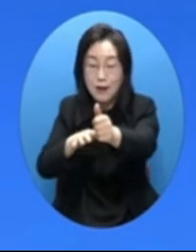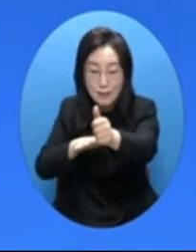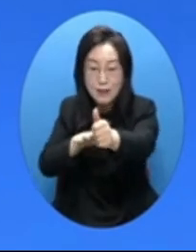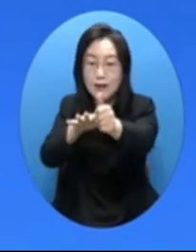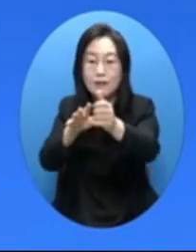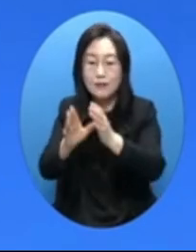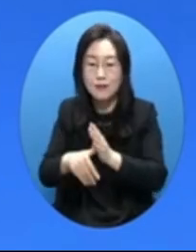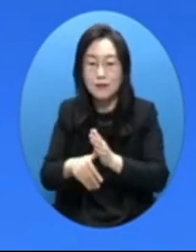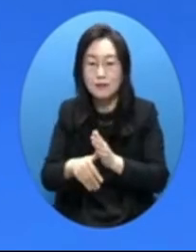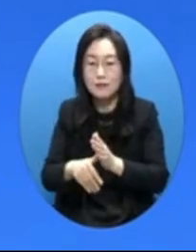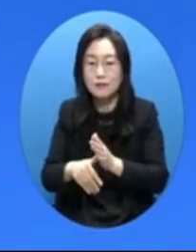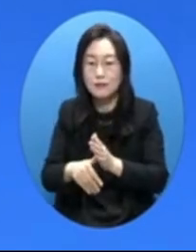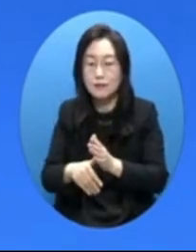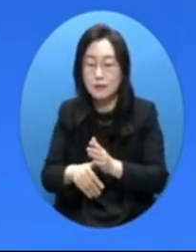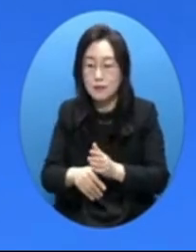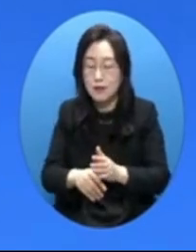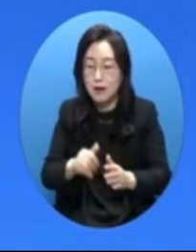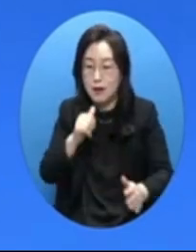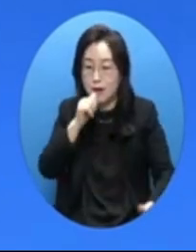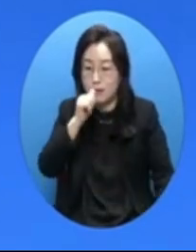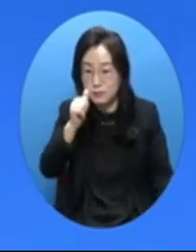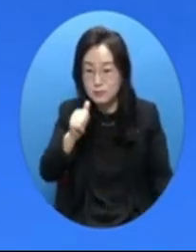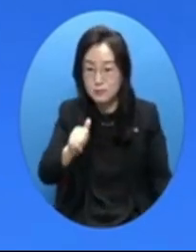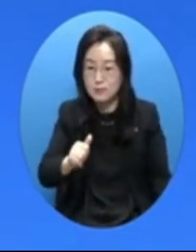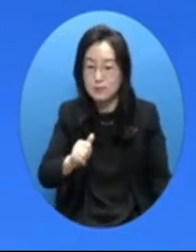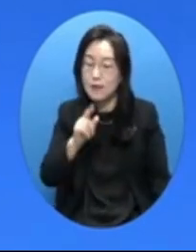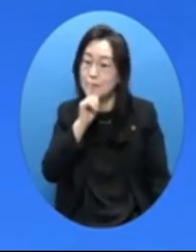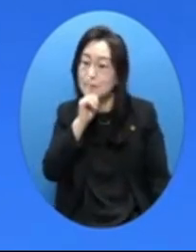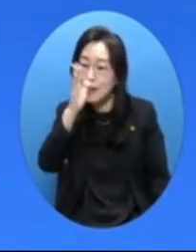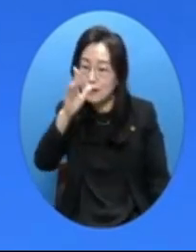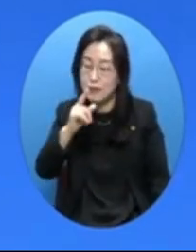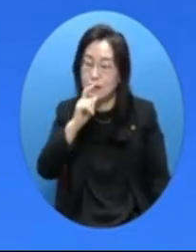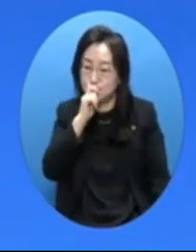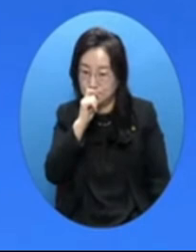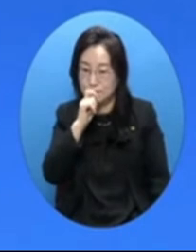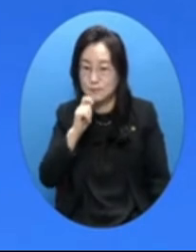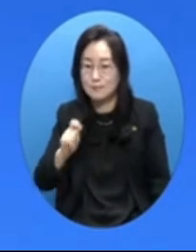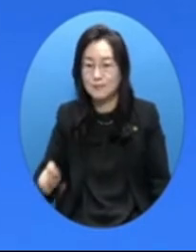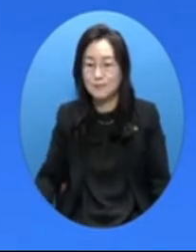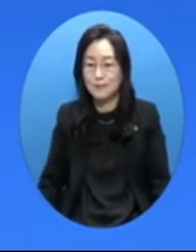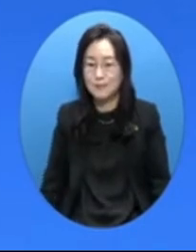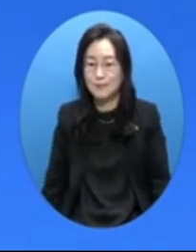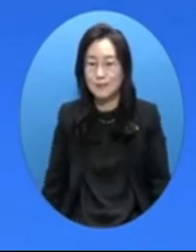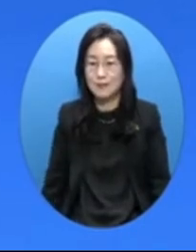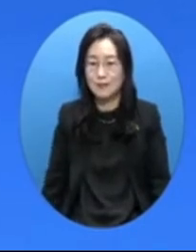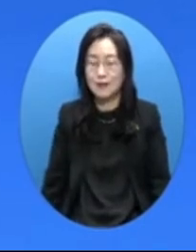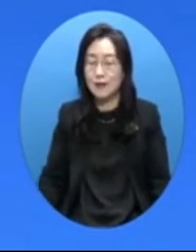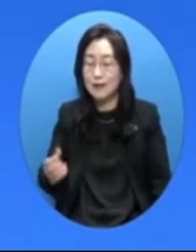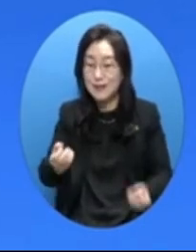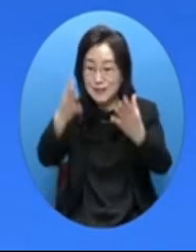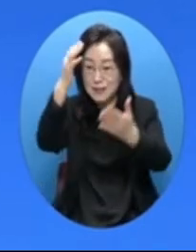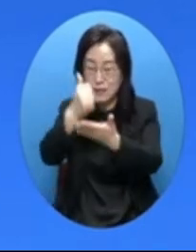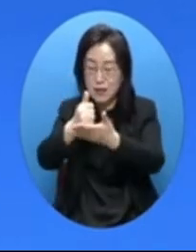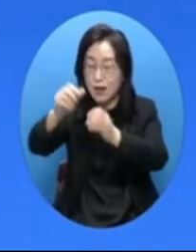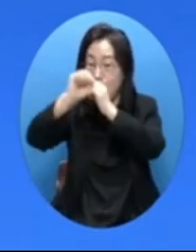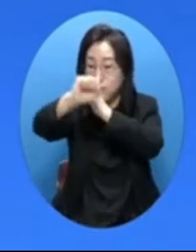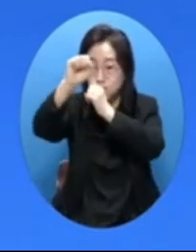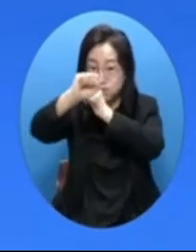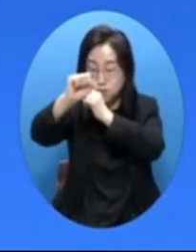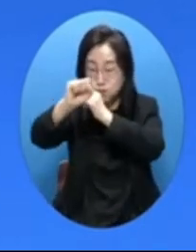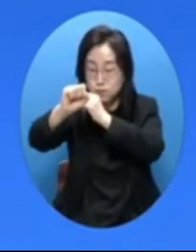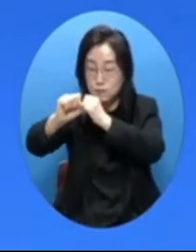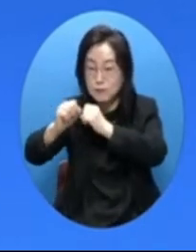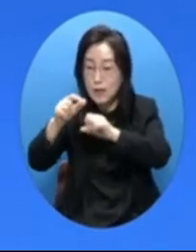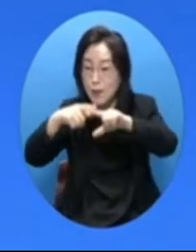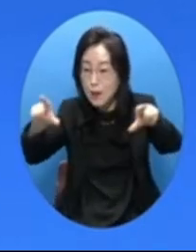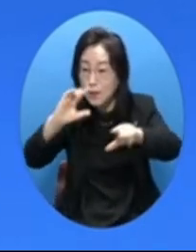따라갈 때 절대로 입을 열지 말고 입을 꼭 다물고 있어라 제자들은 나팔 벌었지만 너희들은